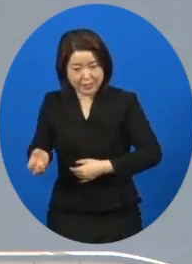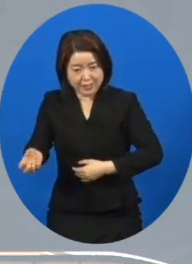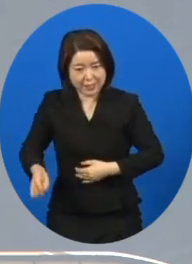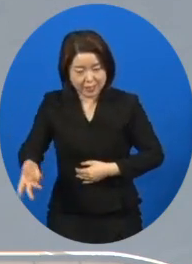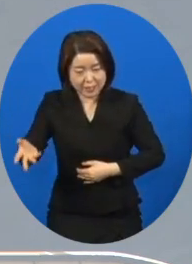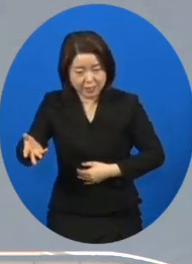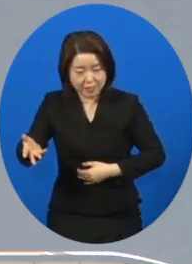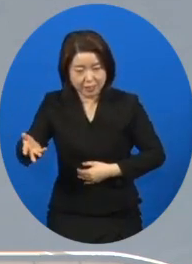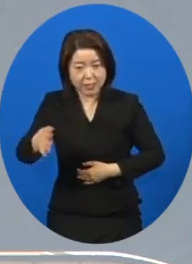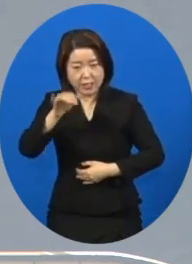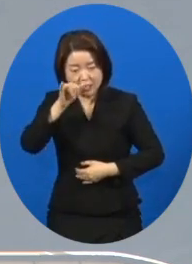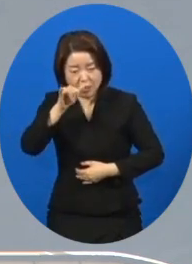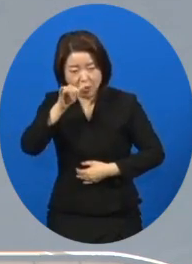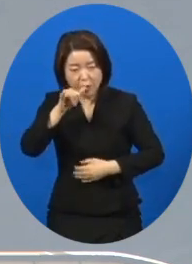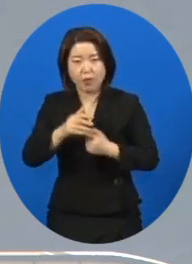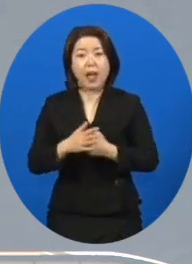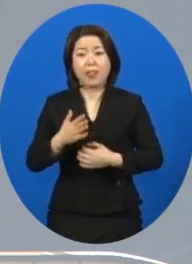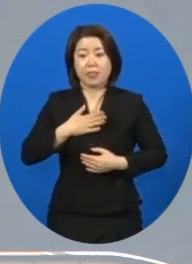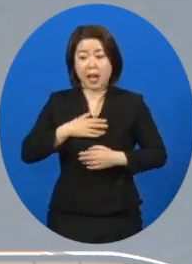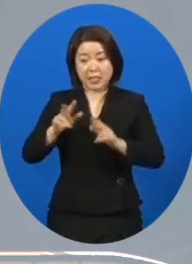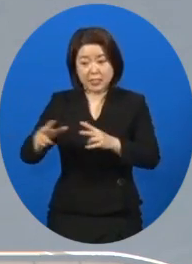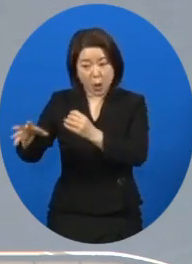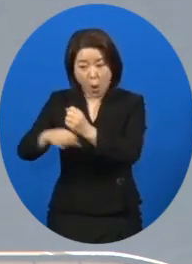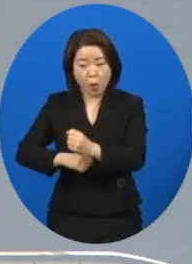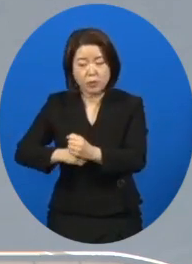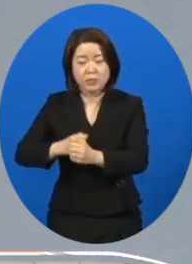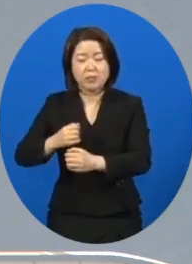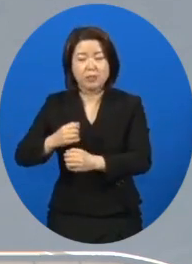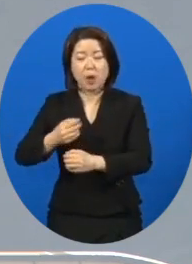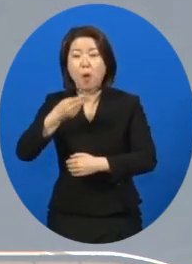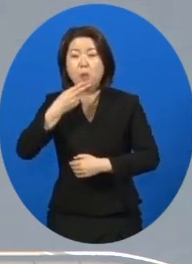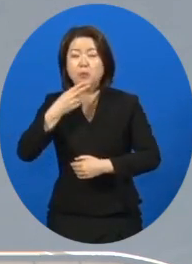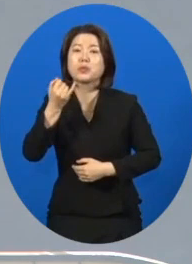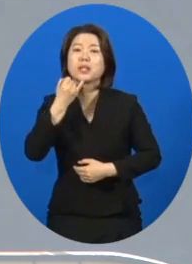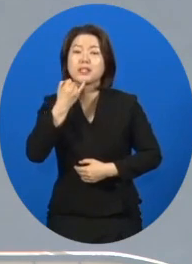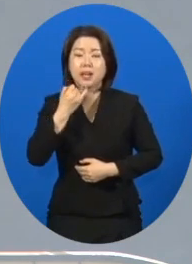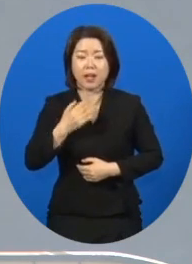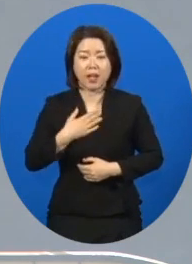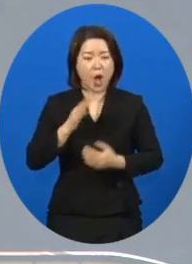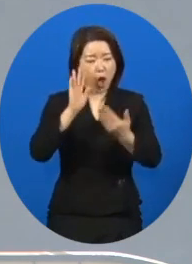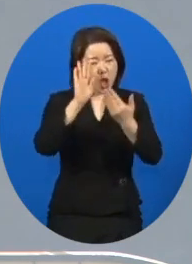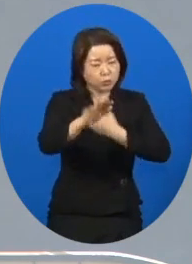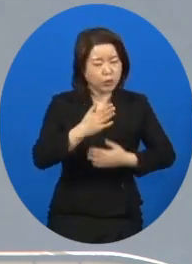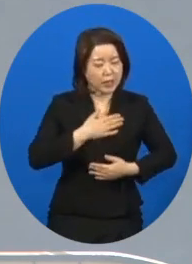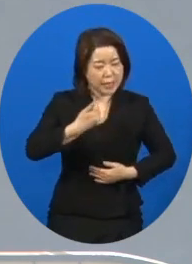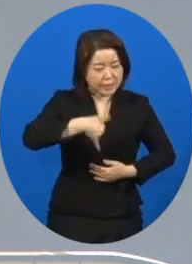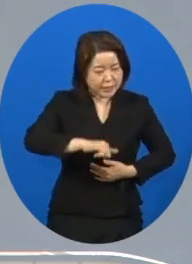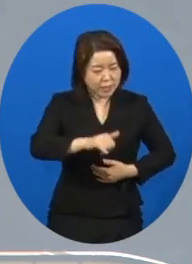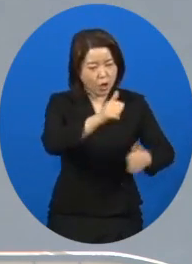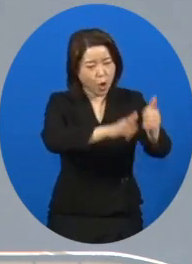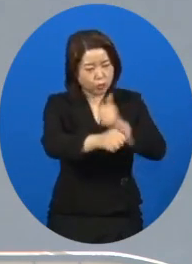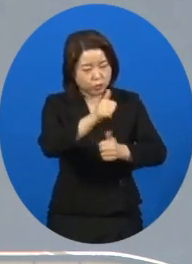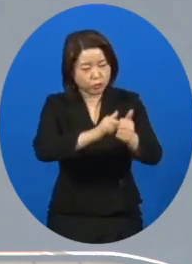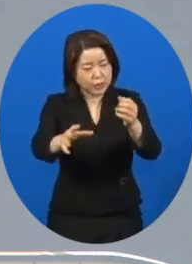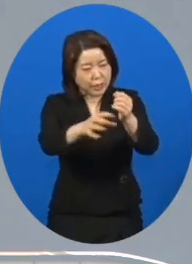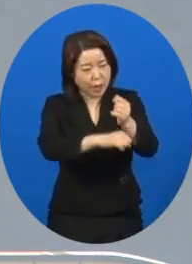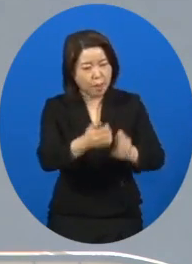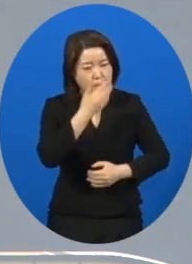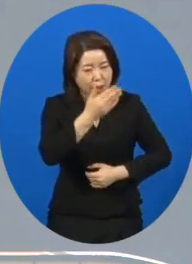거두지 못해도 좋아요. 우리 아이들 자손들이 거둘 수 있으면 정말 잘한